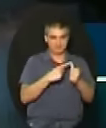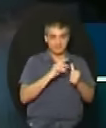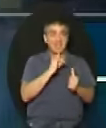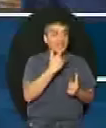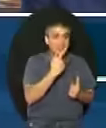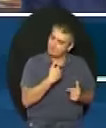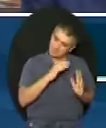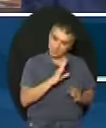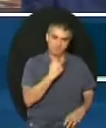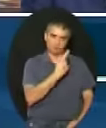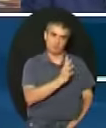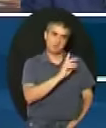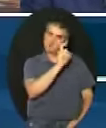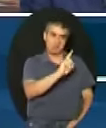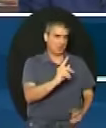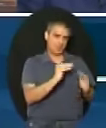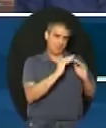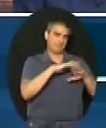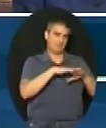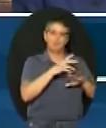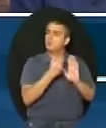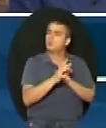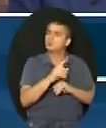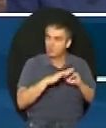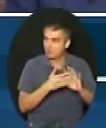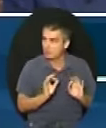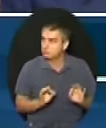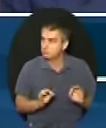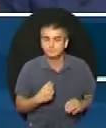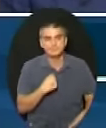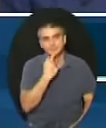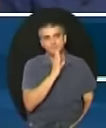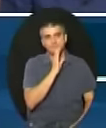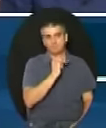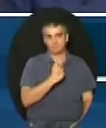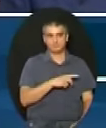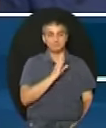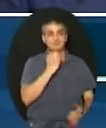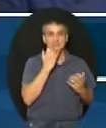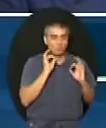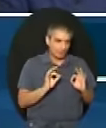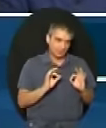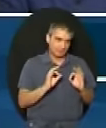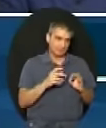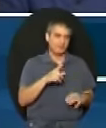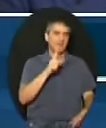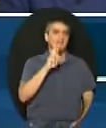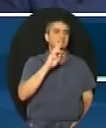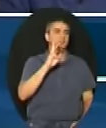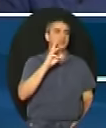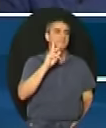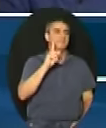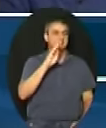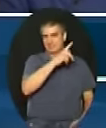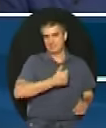אמר, אני מאוד לא אוהב את האמירה הזאת, ויכול להיות שהוא לא ראוי לתפקידו. חוץ מהאמירה, הכל שנייה, בסדר? אני אגיד לכם מה הבעיה פה באמת. הסיפור האמיתי הוא פה שוורשבסקי, שהוא המנכ״ל